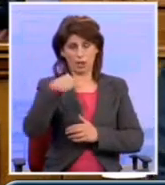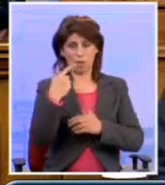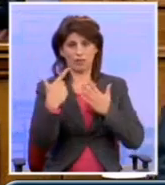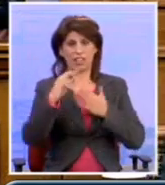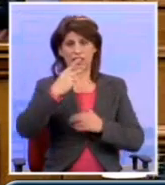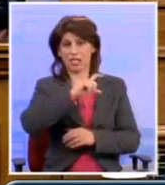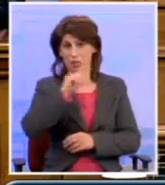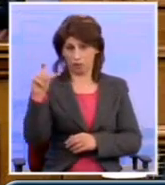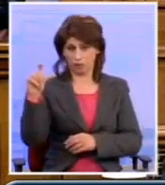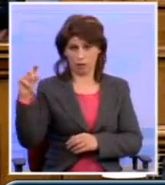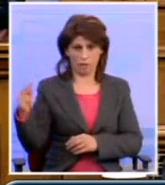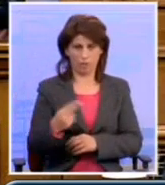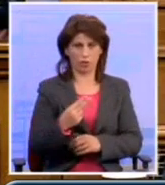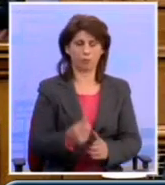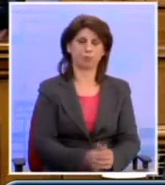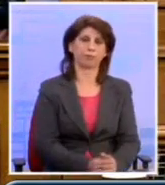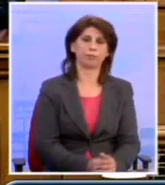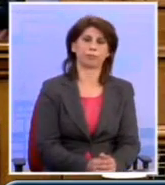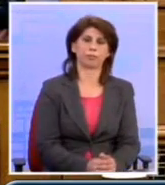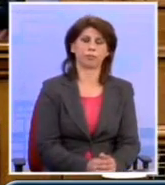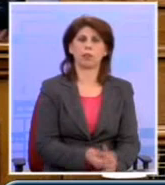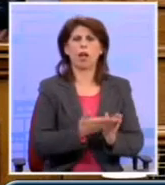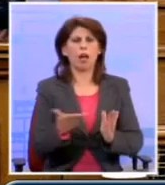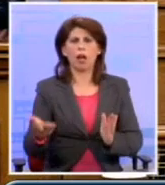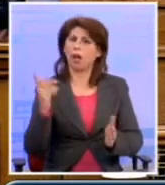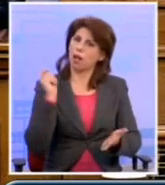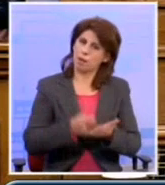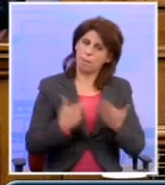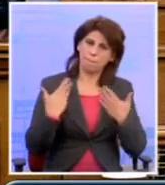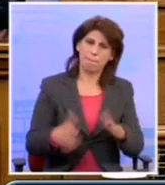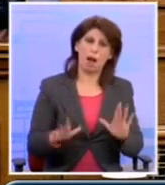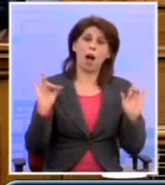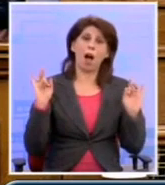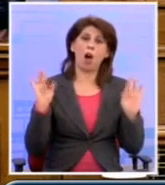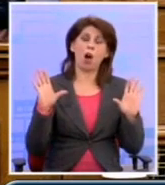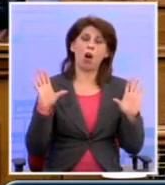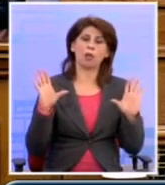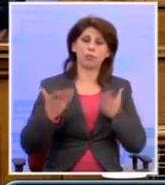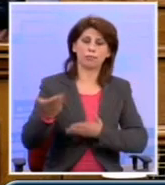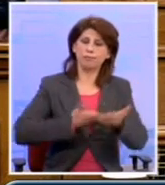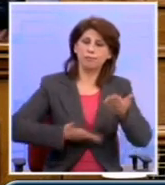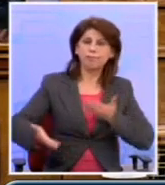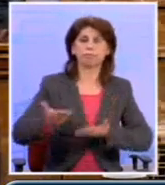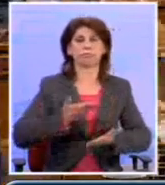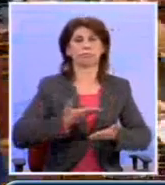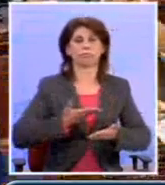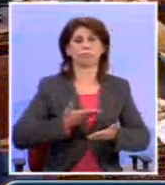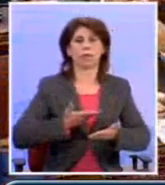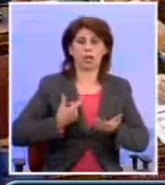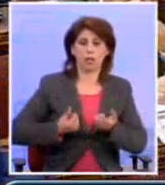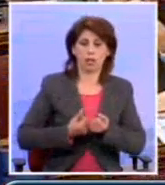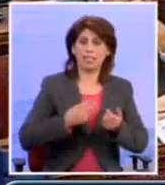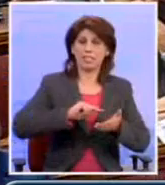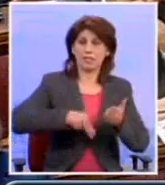1,7 δισεκατομμυρίων ευρώ, τα οποία αγοράστηκαν χωρίς follow-up system, δηλαδή χωρίς